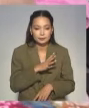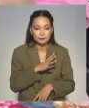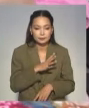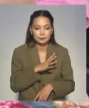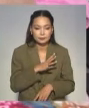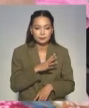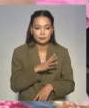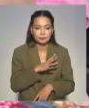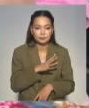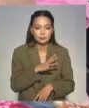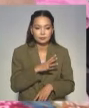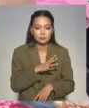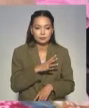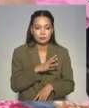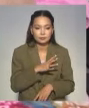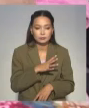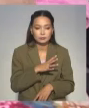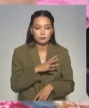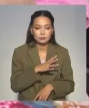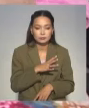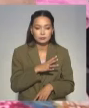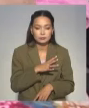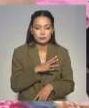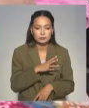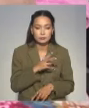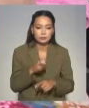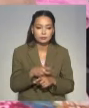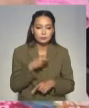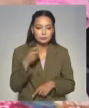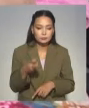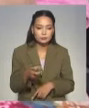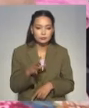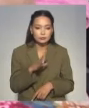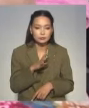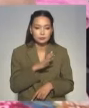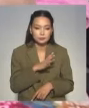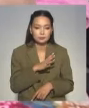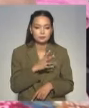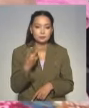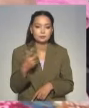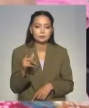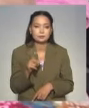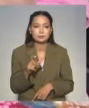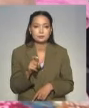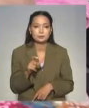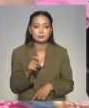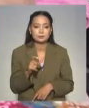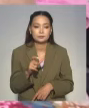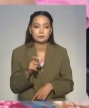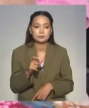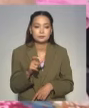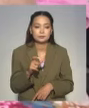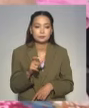сол кухняға қарай шықтым, терезе ашық тұр екен да, сынмен жатқым емес, сол үшін